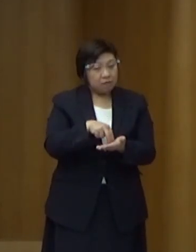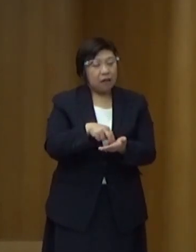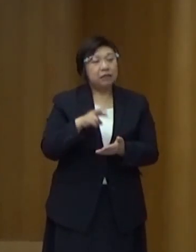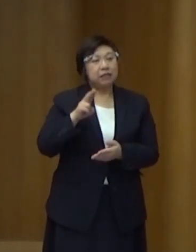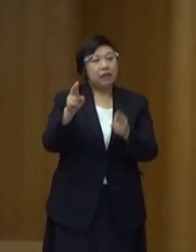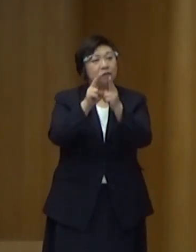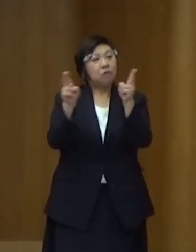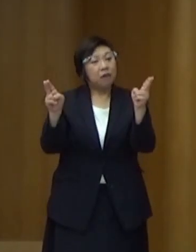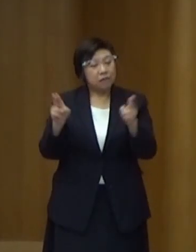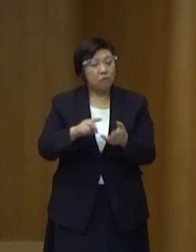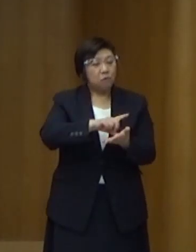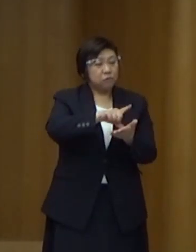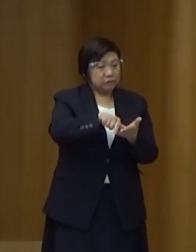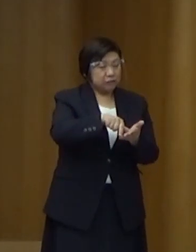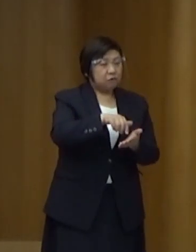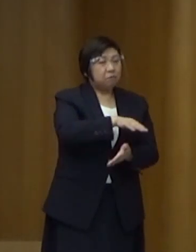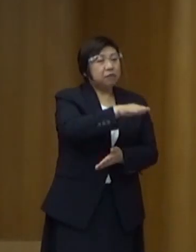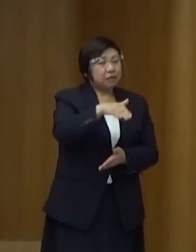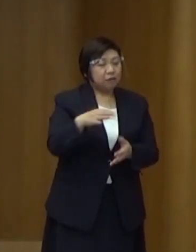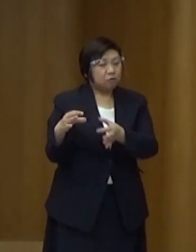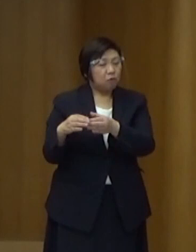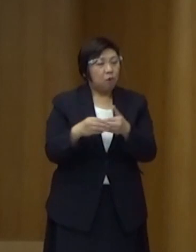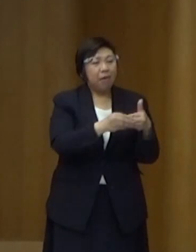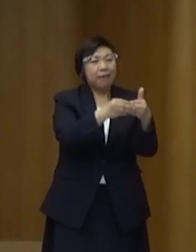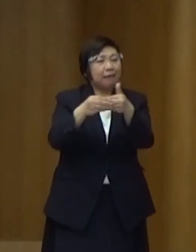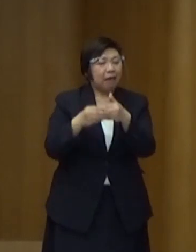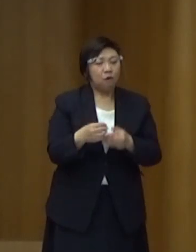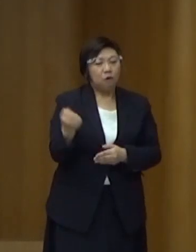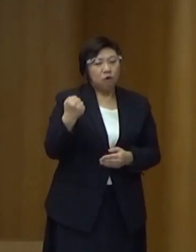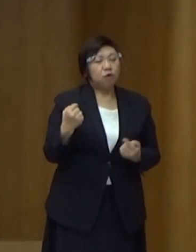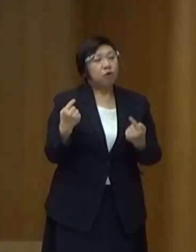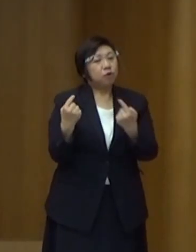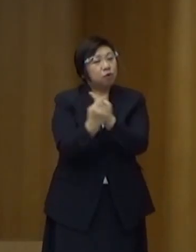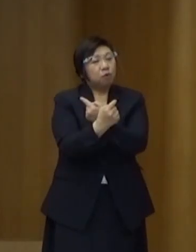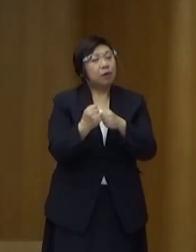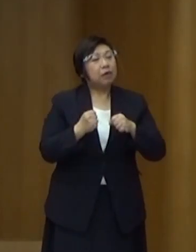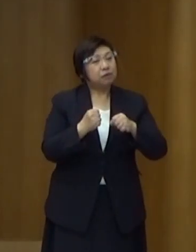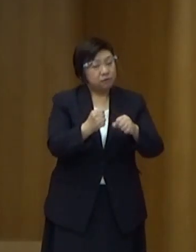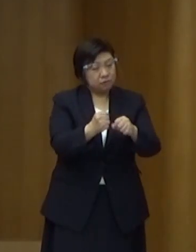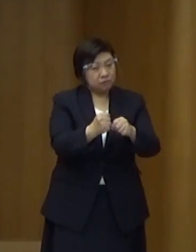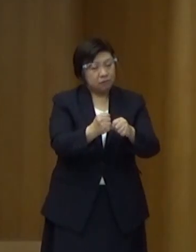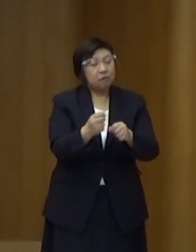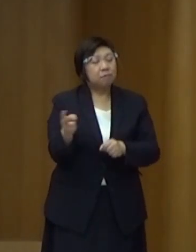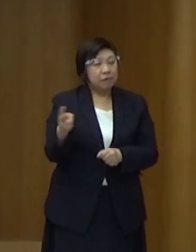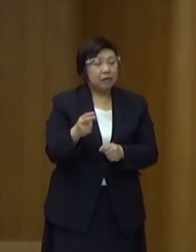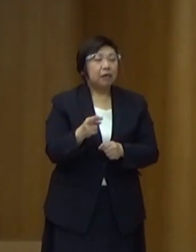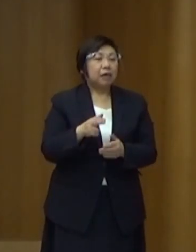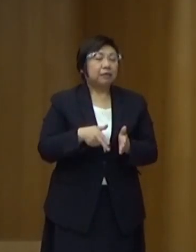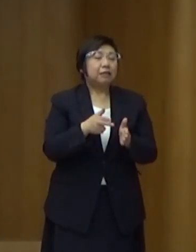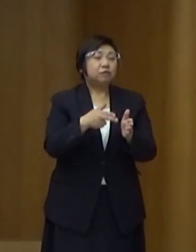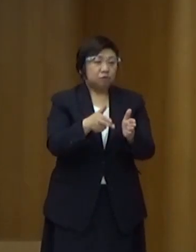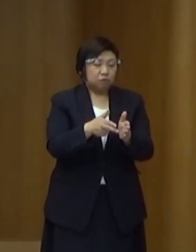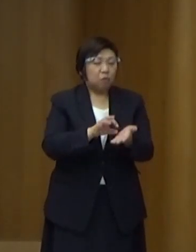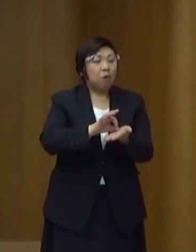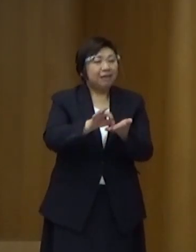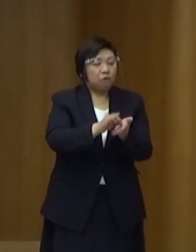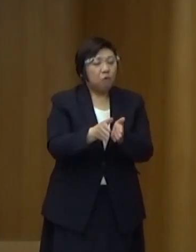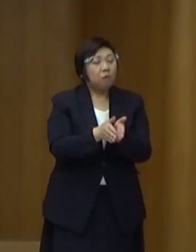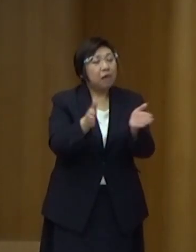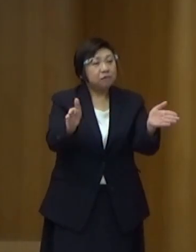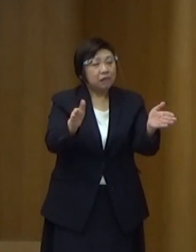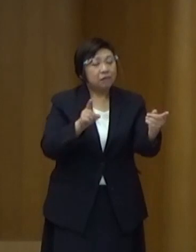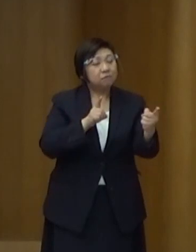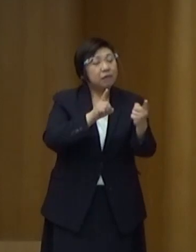地域関係者の皆様との連携を一層強固なものとしながら、鉄道の利用拡大に向けて、取り組んでい